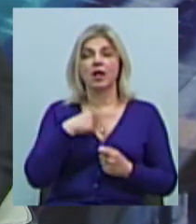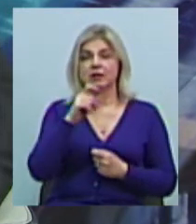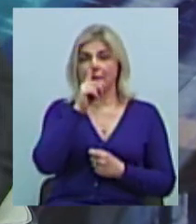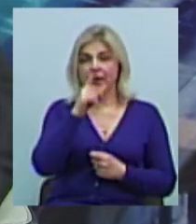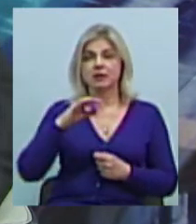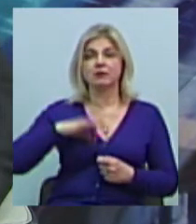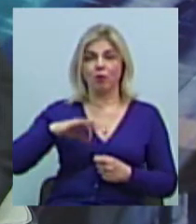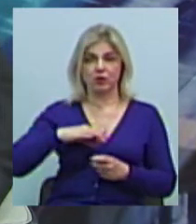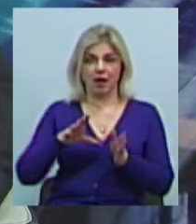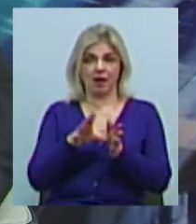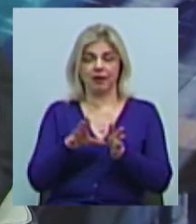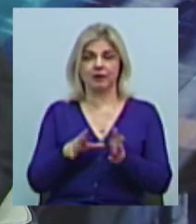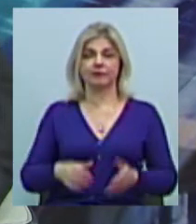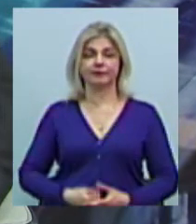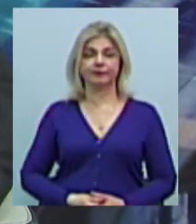електроенергії?